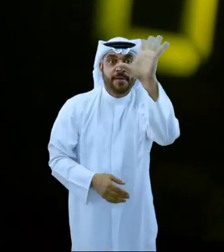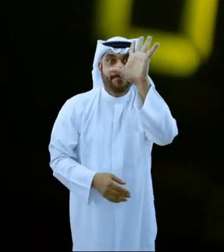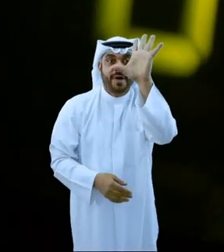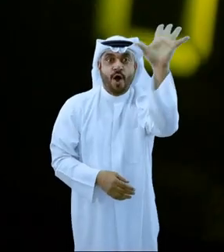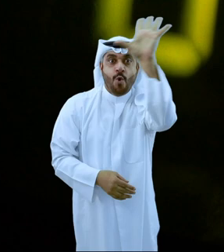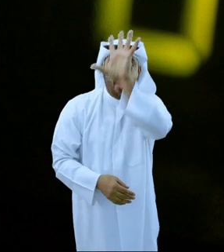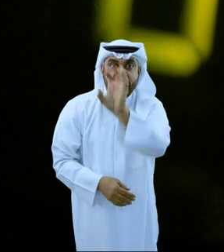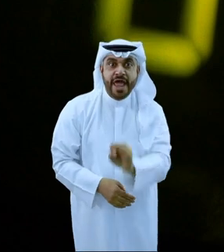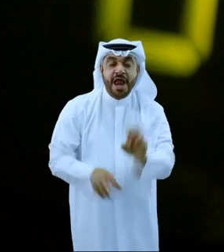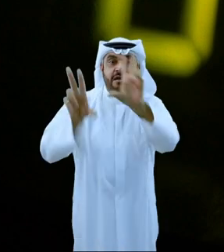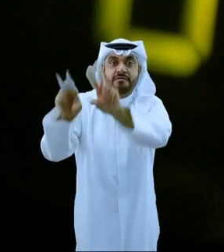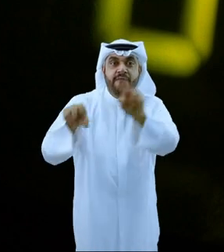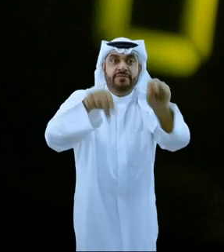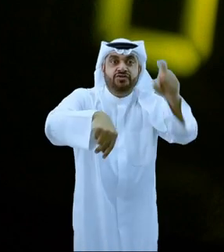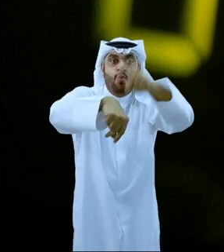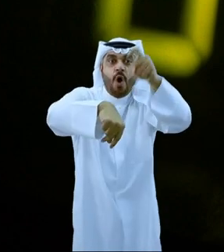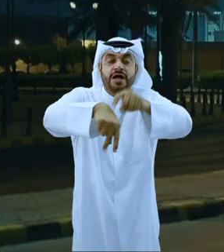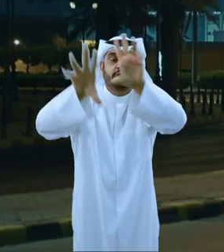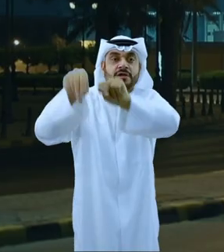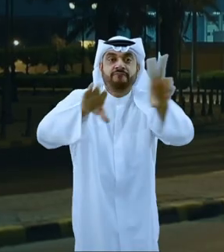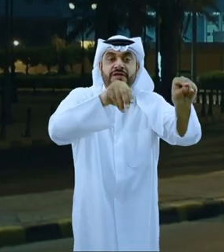النهار تساوى مع الليل.